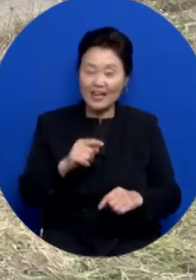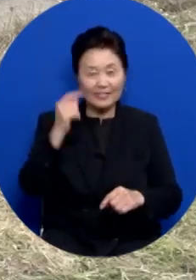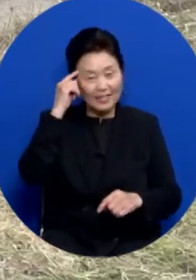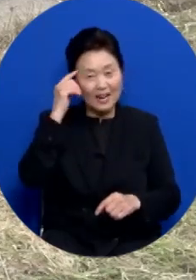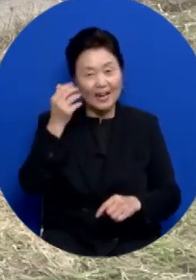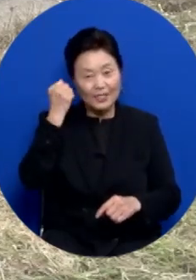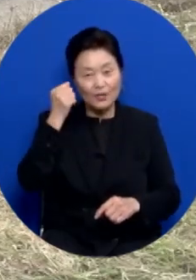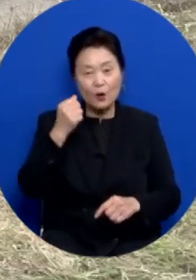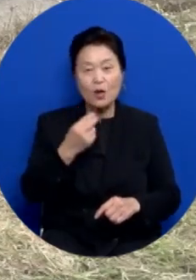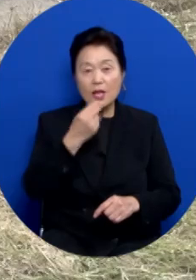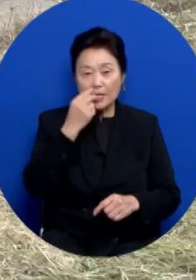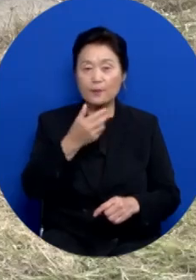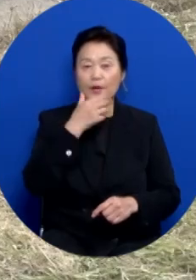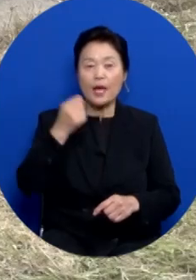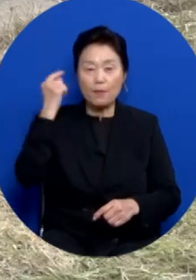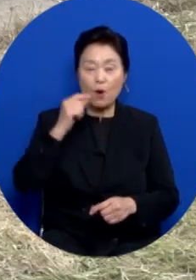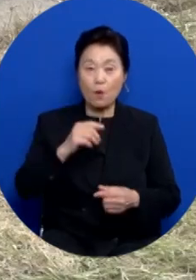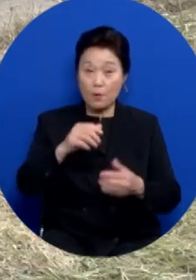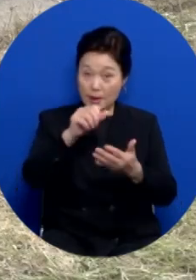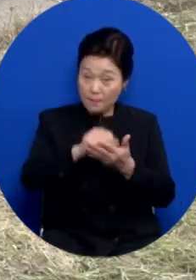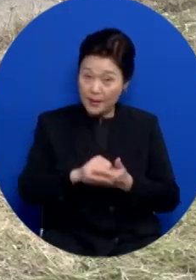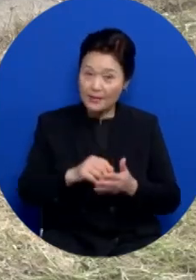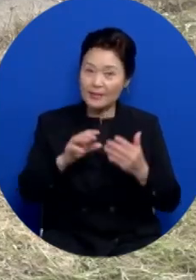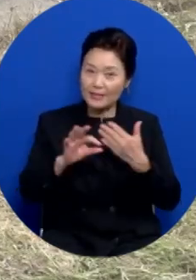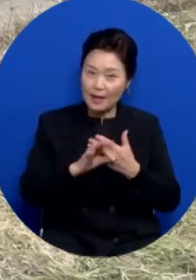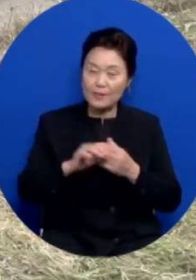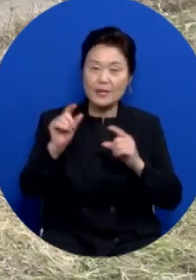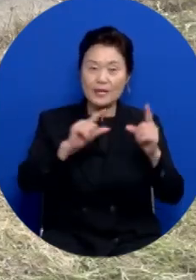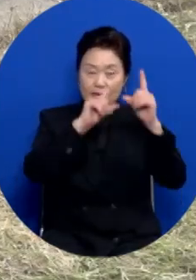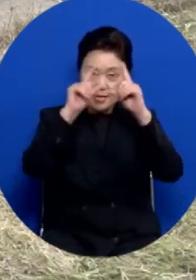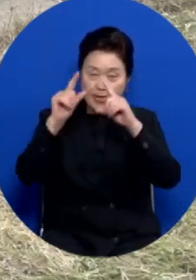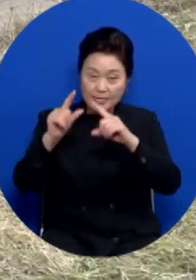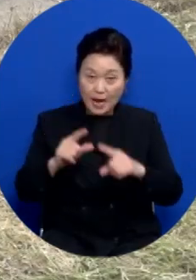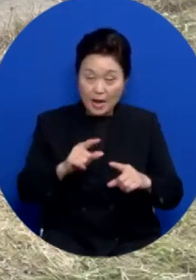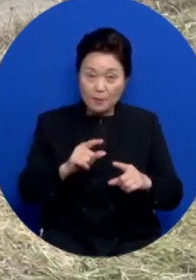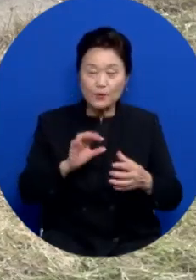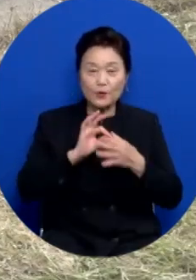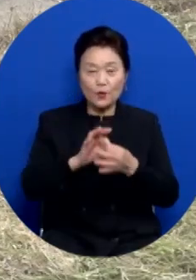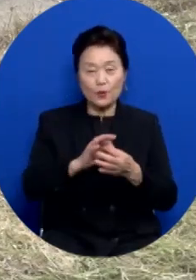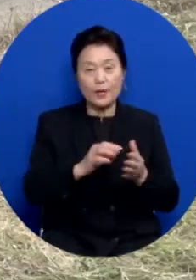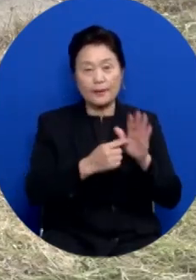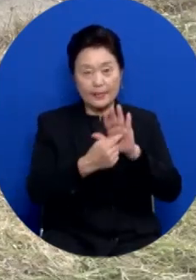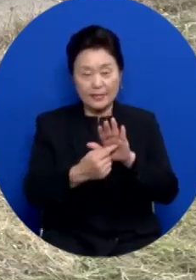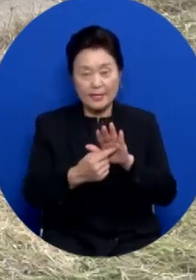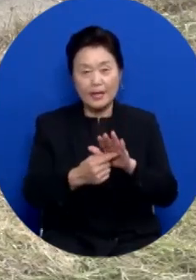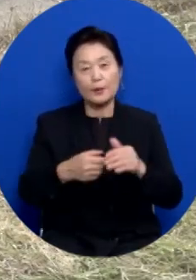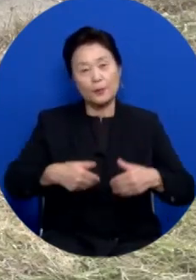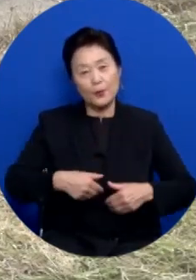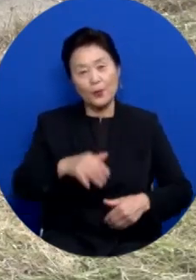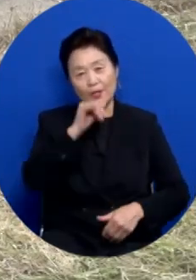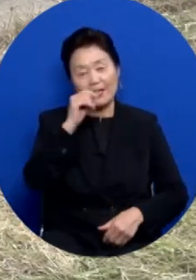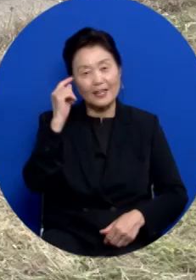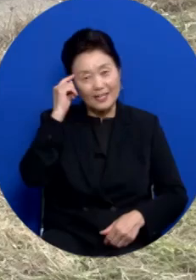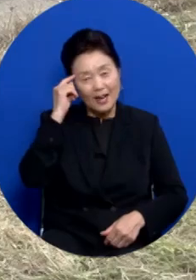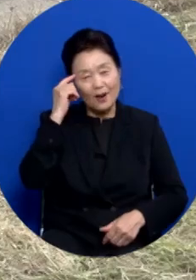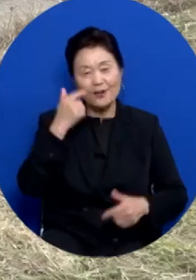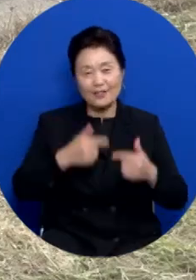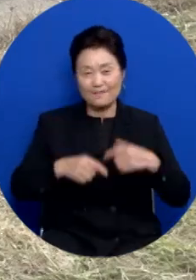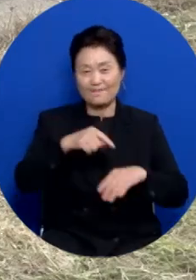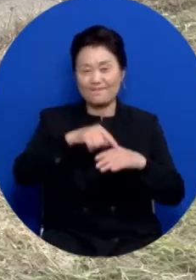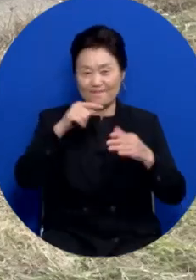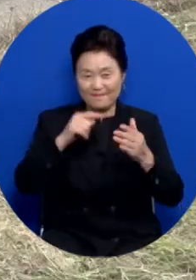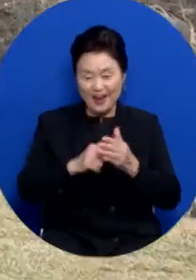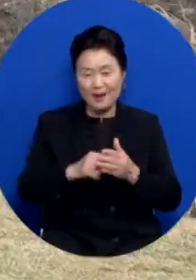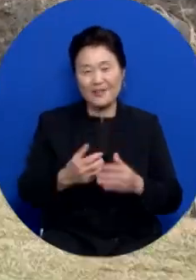우리의 심령에 받았다면 그 말씀을 우리가 삶으로 드러내야 되는 거구나. 그것을 다시 한 번을 아주 기쁜 마음으로